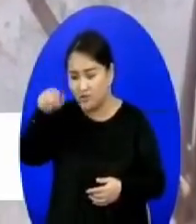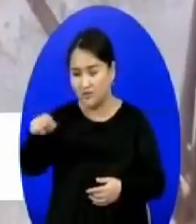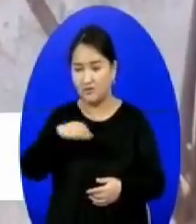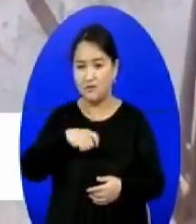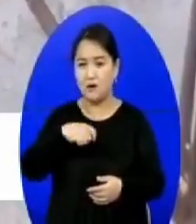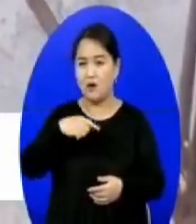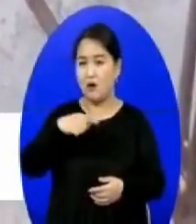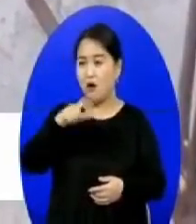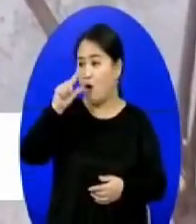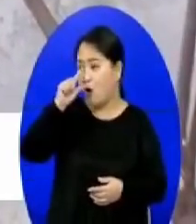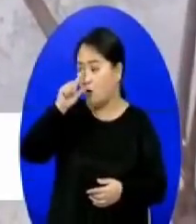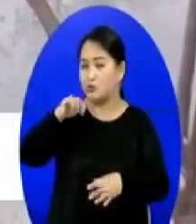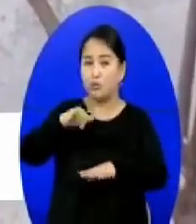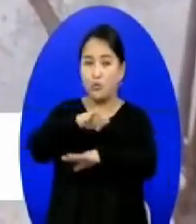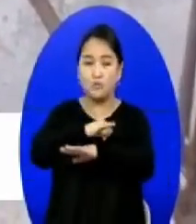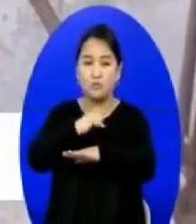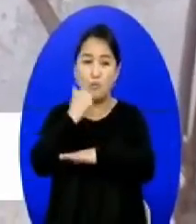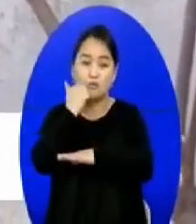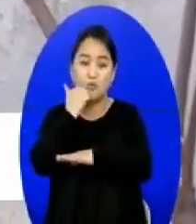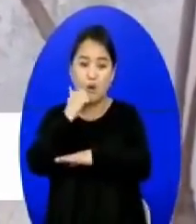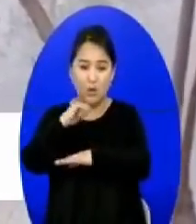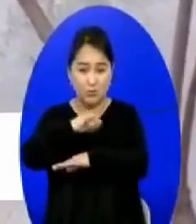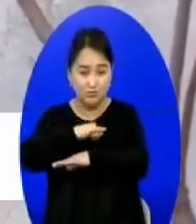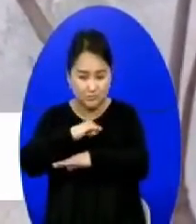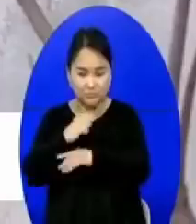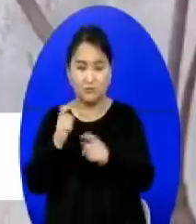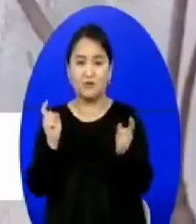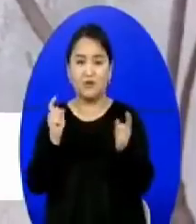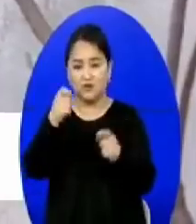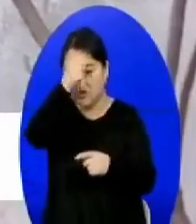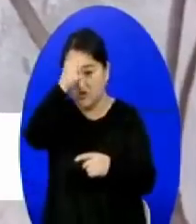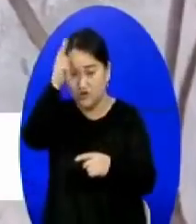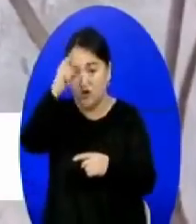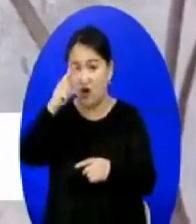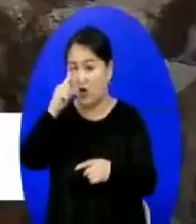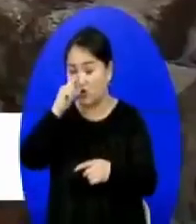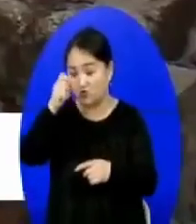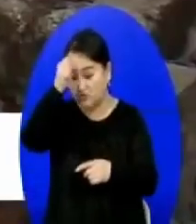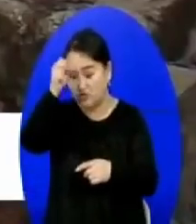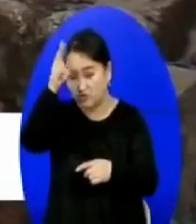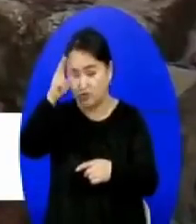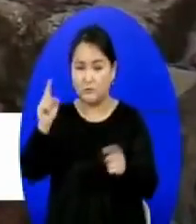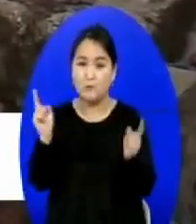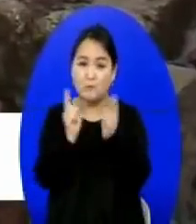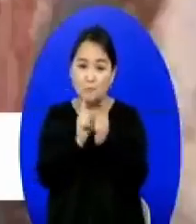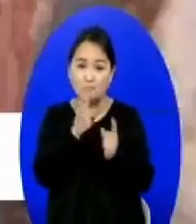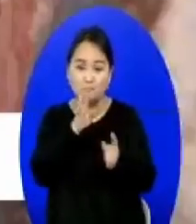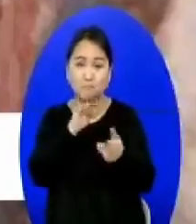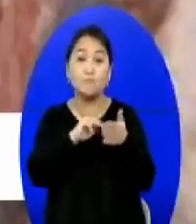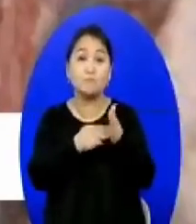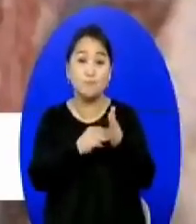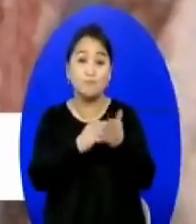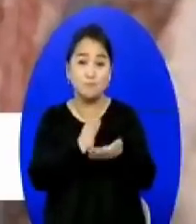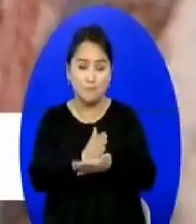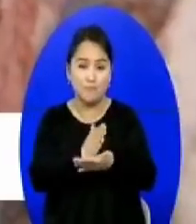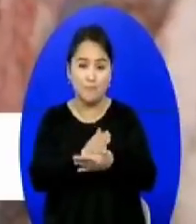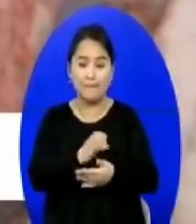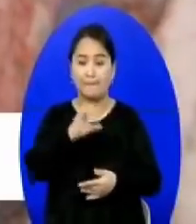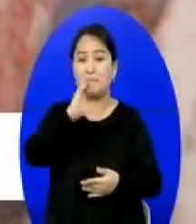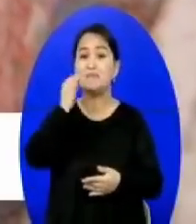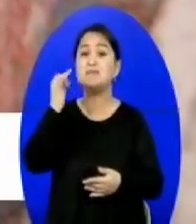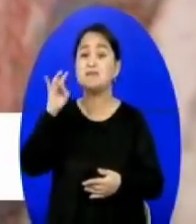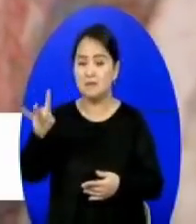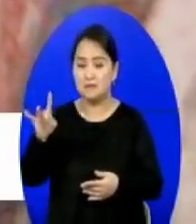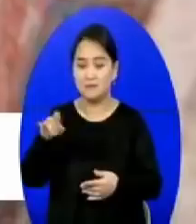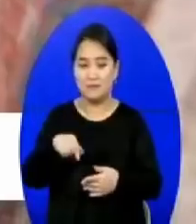Оросын албаны улсын ерөнхийлөгчтэй уулзахаар тохиролцоонд хүрээд байгаа. За Москвагийн уулзалтаас Туркийн сэрдэг цэргийн ажиллагааны цаашдын байдал тодорхой